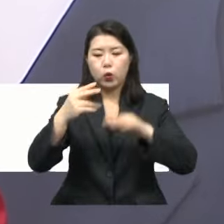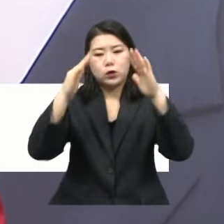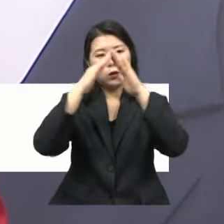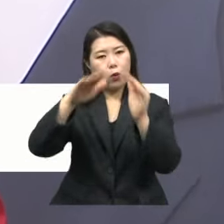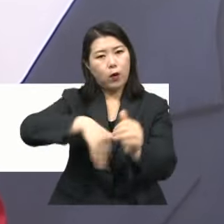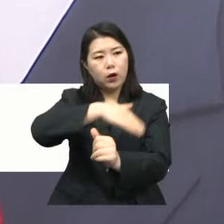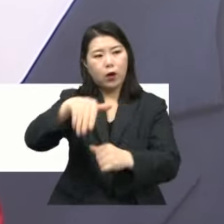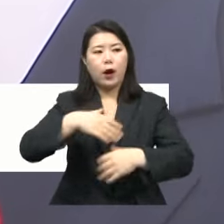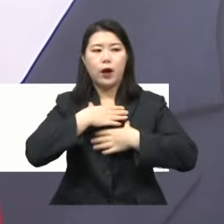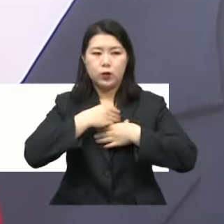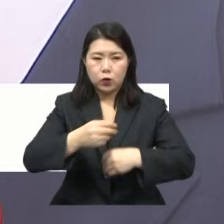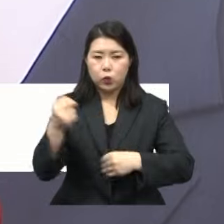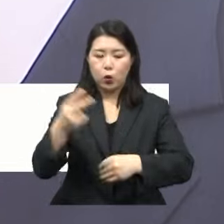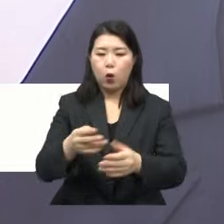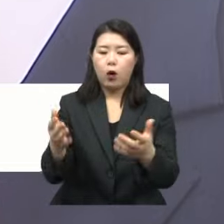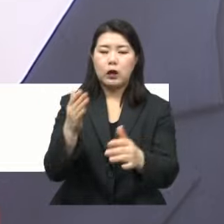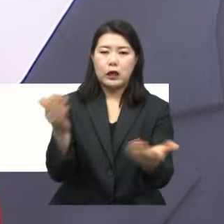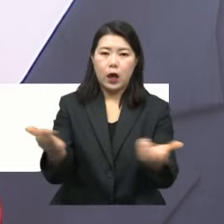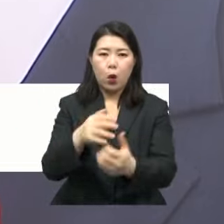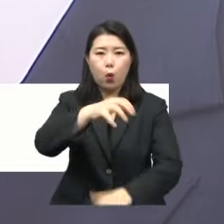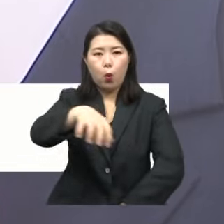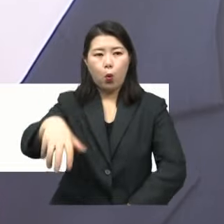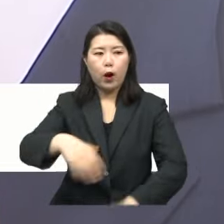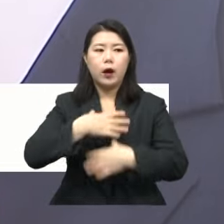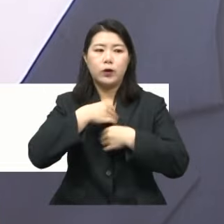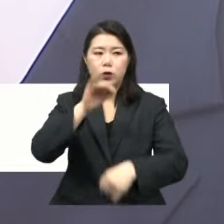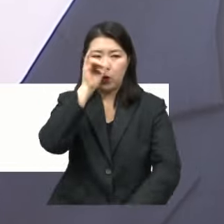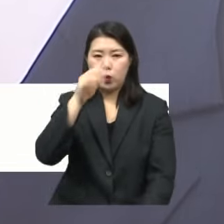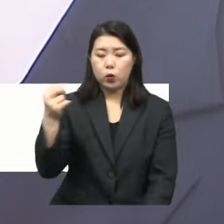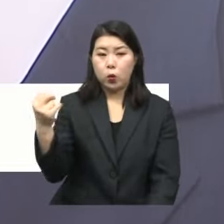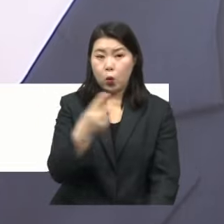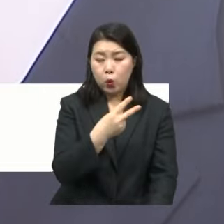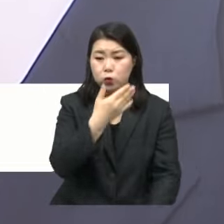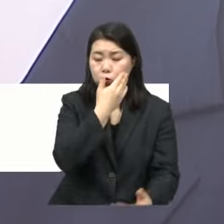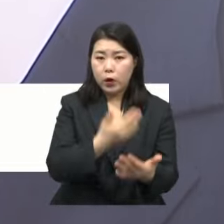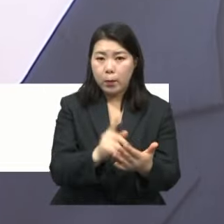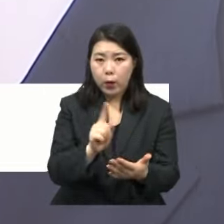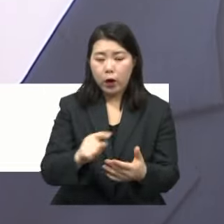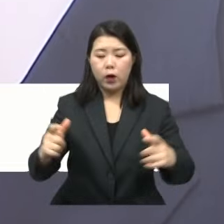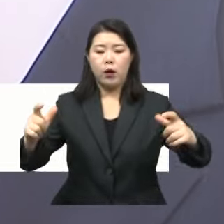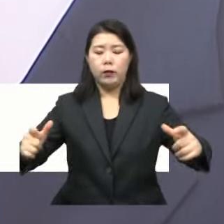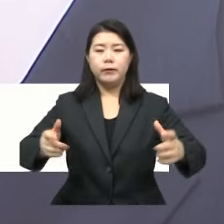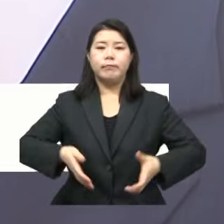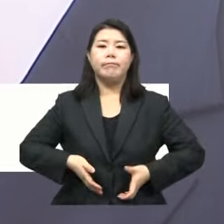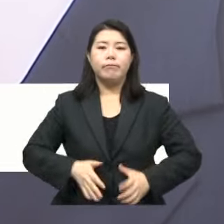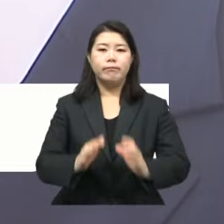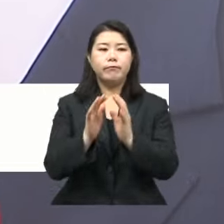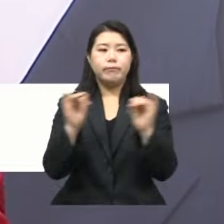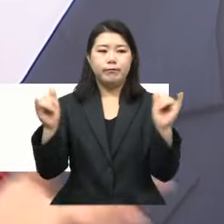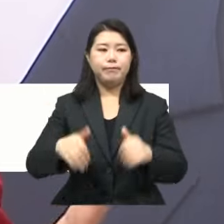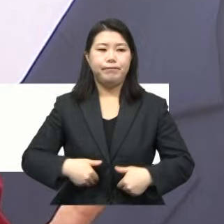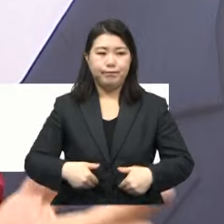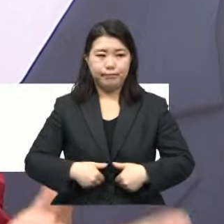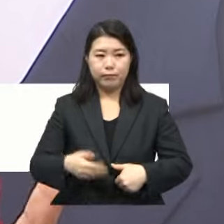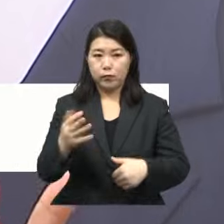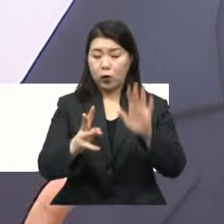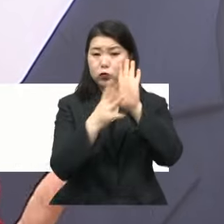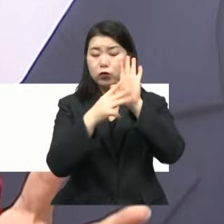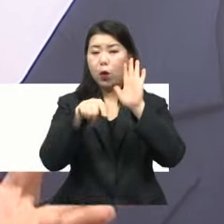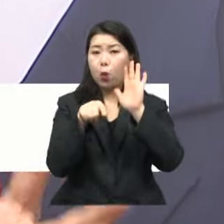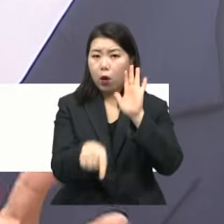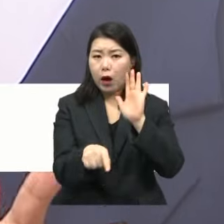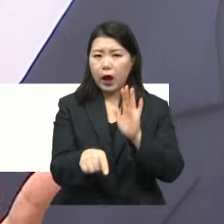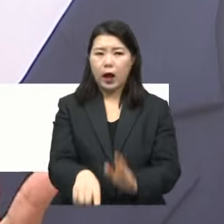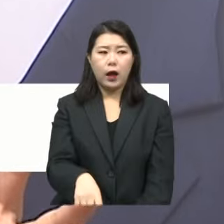환경, 그리고 업무 시설 이런 게 있는데 그것보다 더 중요한 그 지역 출신 정치인이 나와야 됩니다. 근데 여태까지 중랑구는 단한